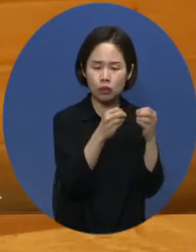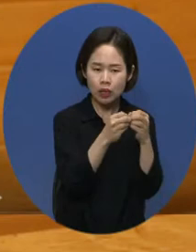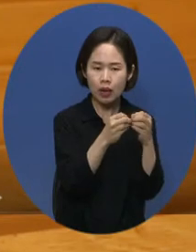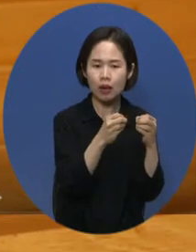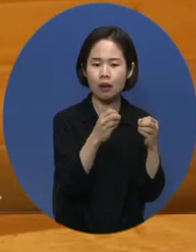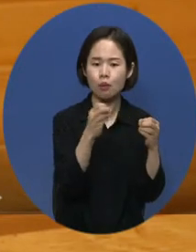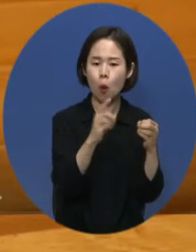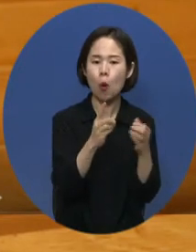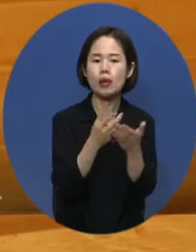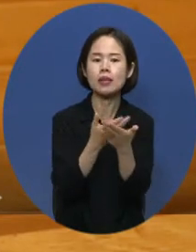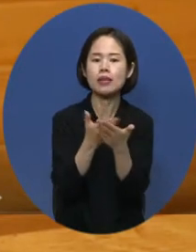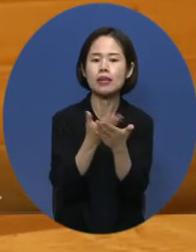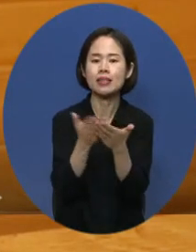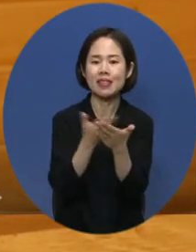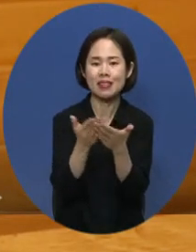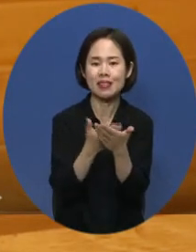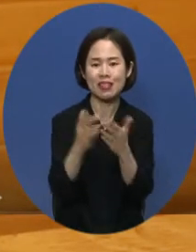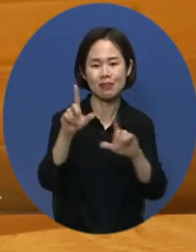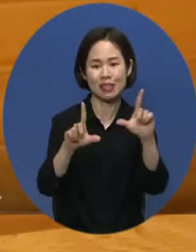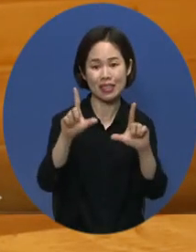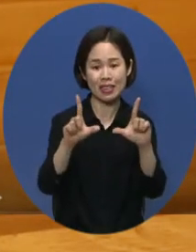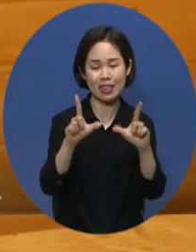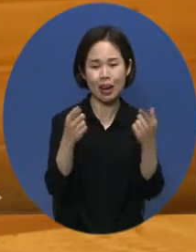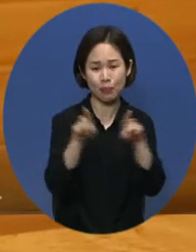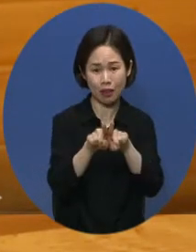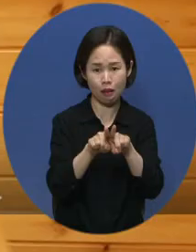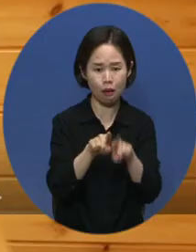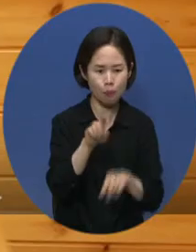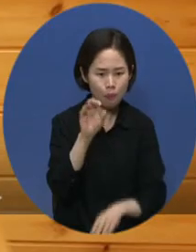그분들에게 전달하는 것만이 그분들이 쉽게 이해할 수 있는 방법들이죠.